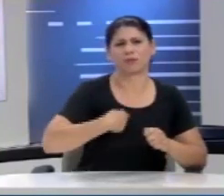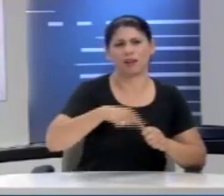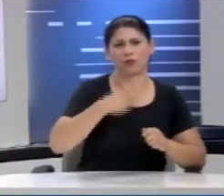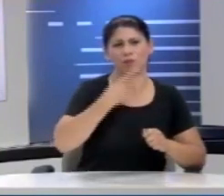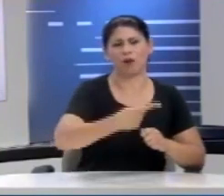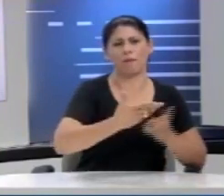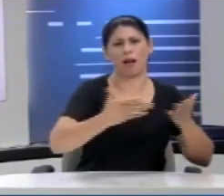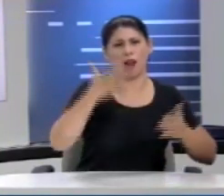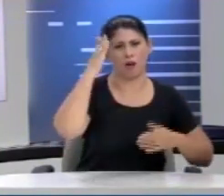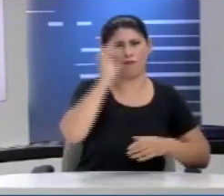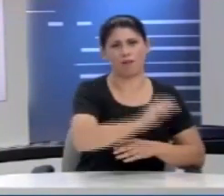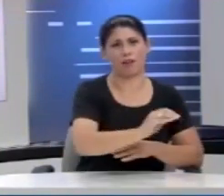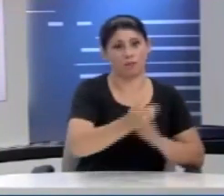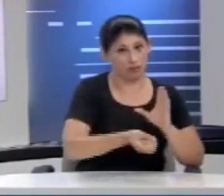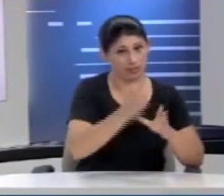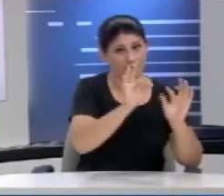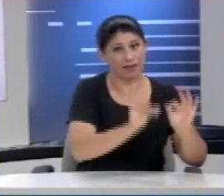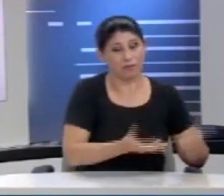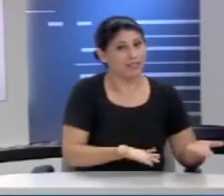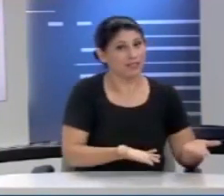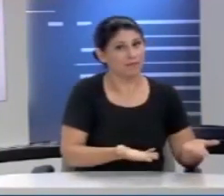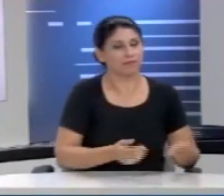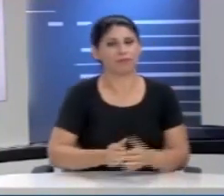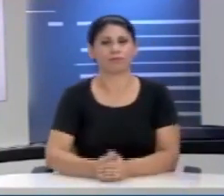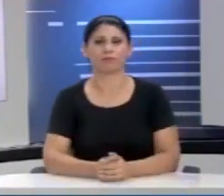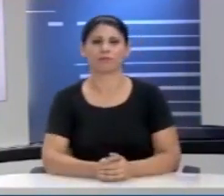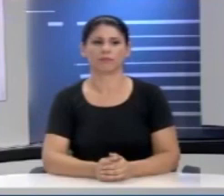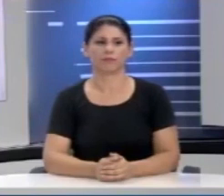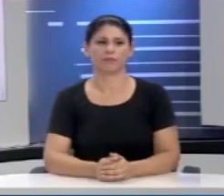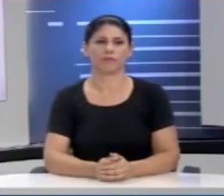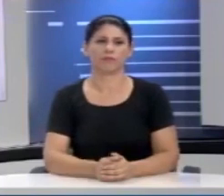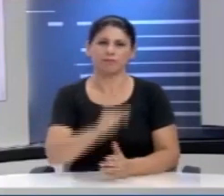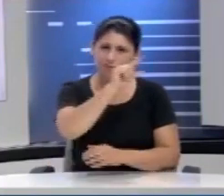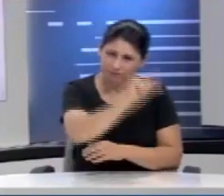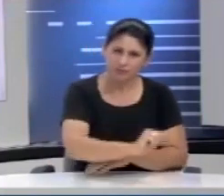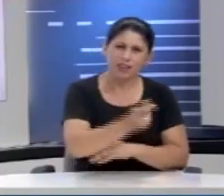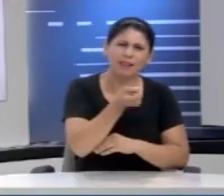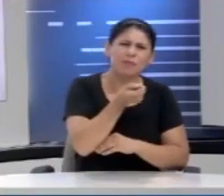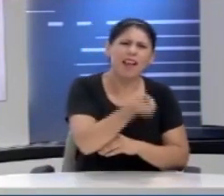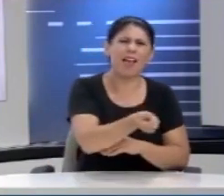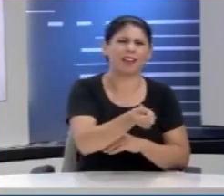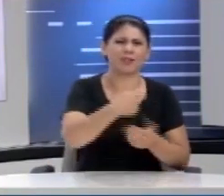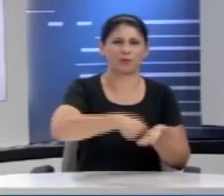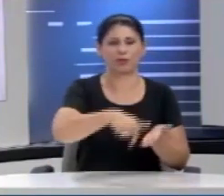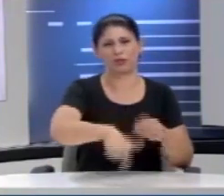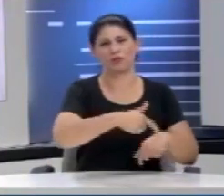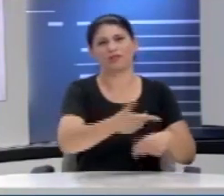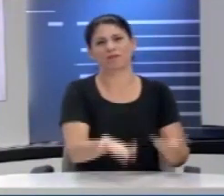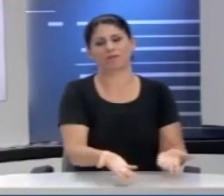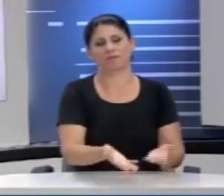λέμε μεγάλο κεφάλαιο, με τις νέες ρυθμίσεις σας? Λιγότερο και από τα ελάχιστα που πληρώνει τώρα.